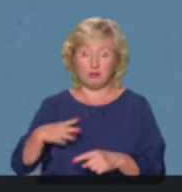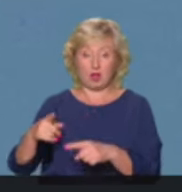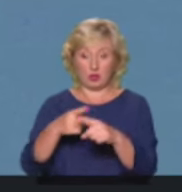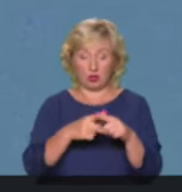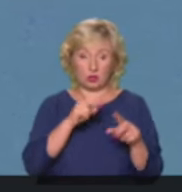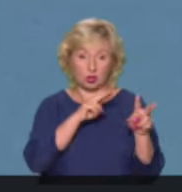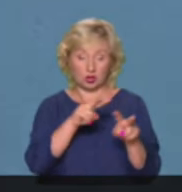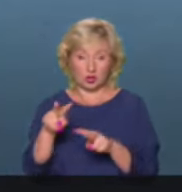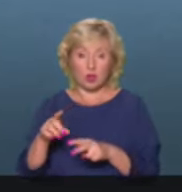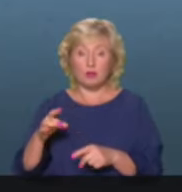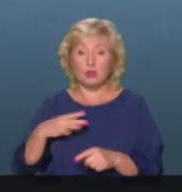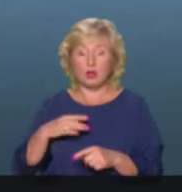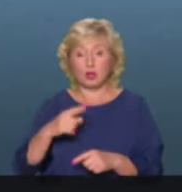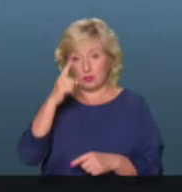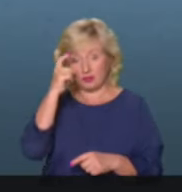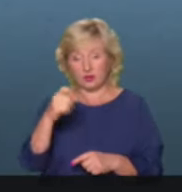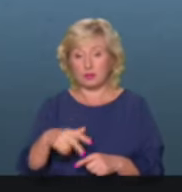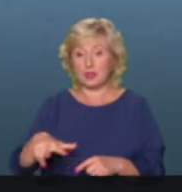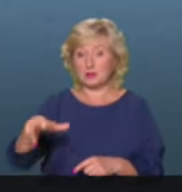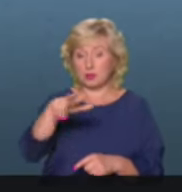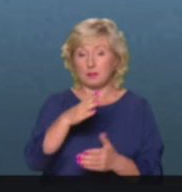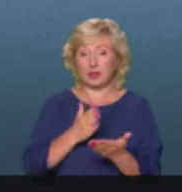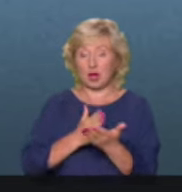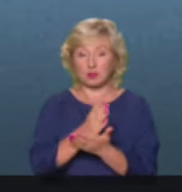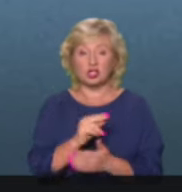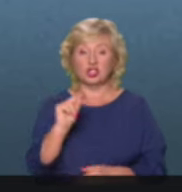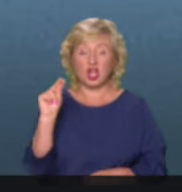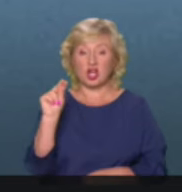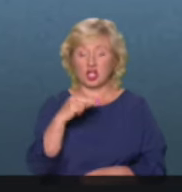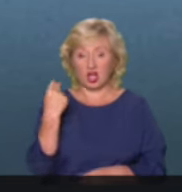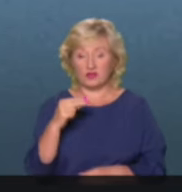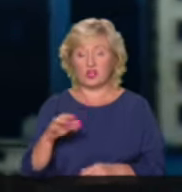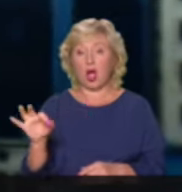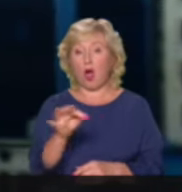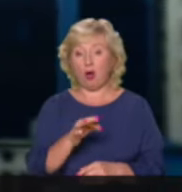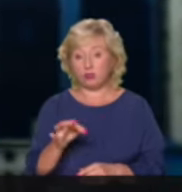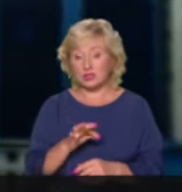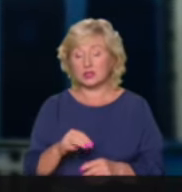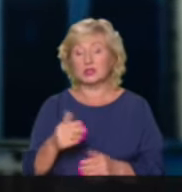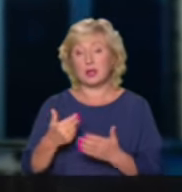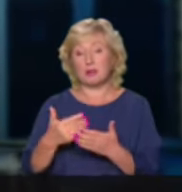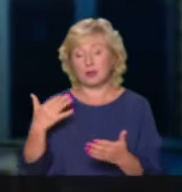група «Білоруський гаюн» повідомила, що безпілотник прямував із боку Чернігівської області. І за попередніми